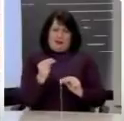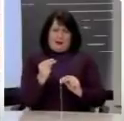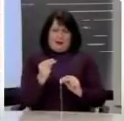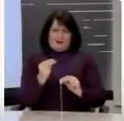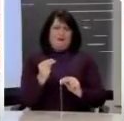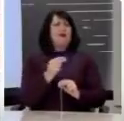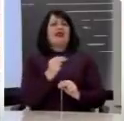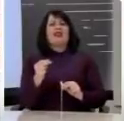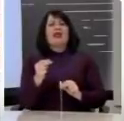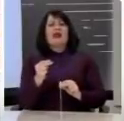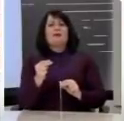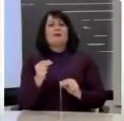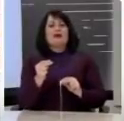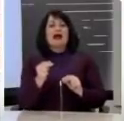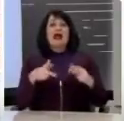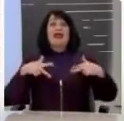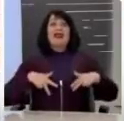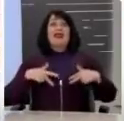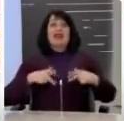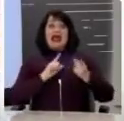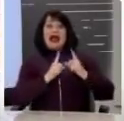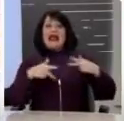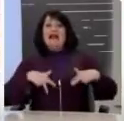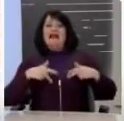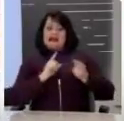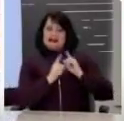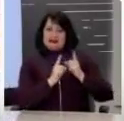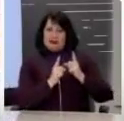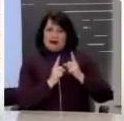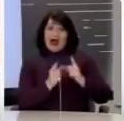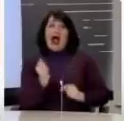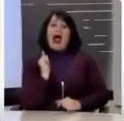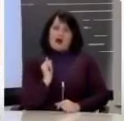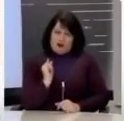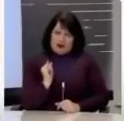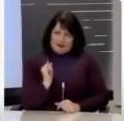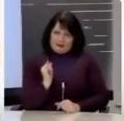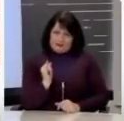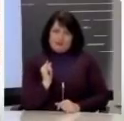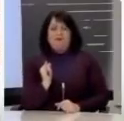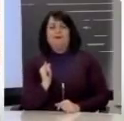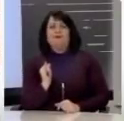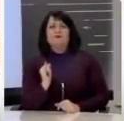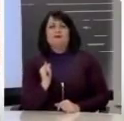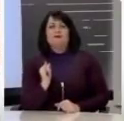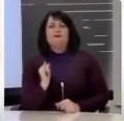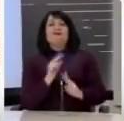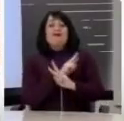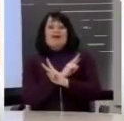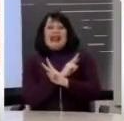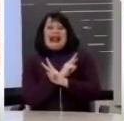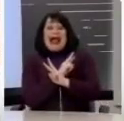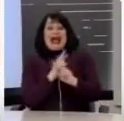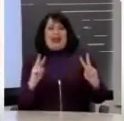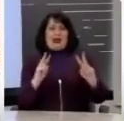μια υπόθεση η οποία αφορά διακρατική συμφωνία, η οποία δεν έχει πραγματοποιηθεί και στην οποία είναι ξεκάθαρα απόλυτα